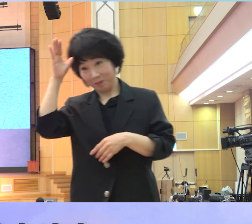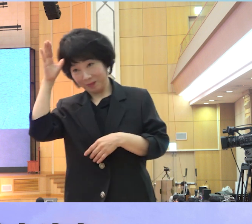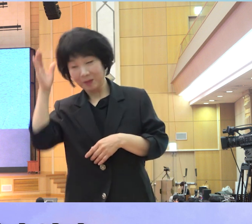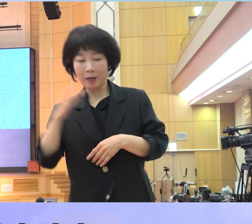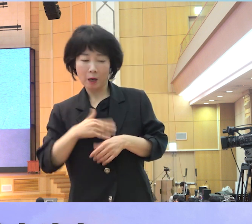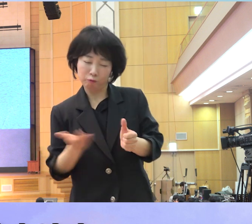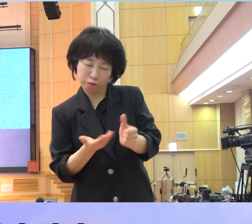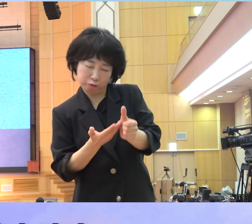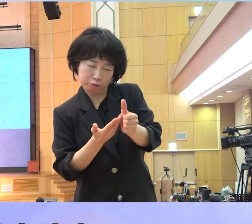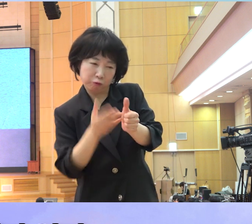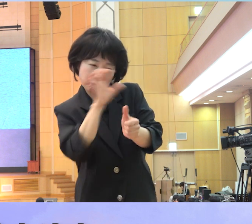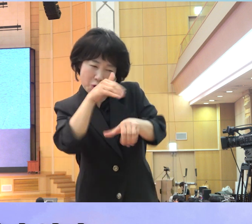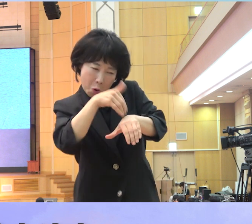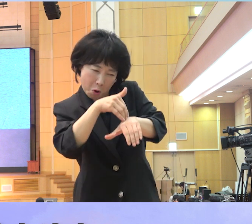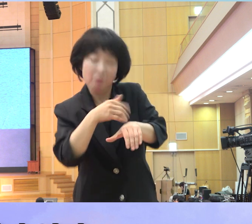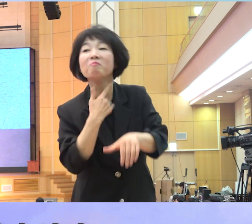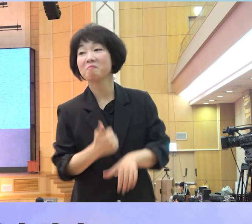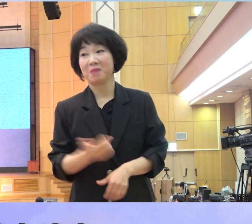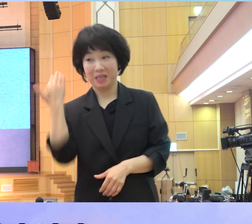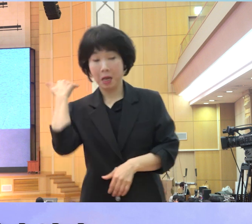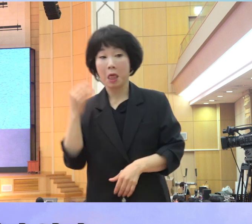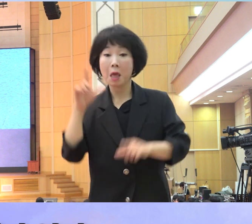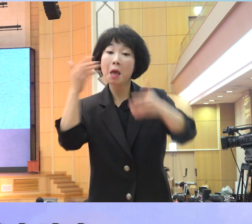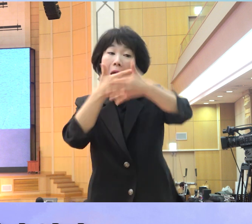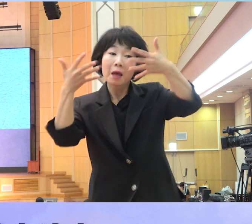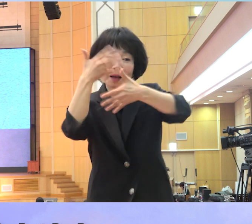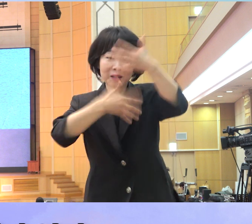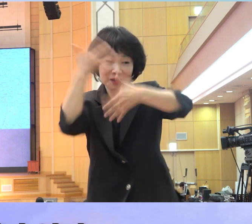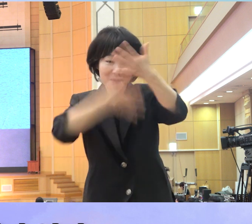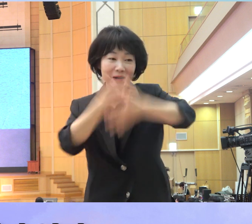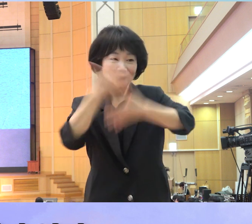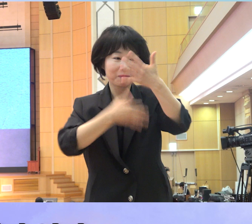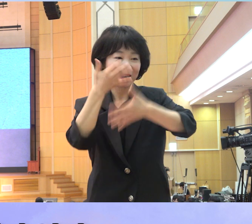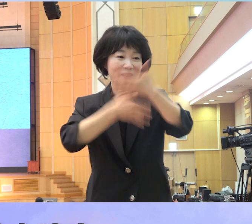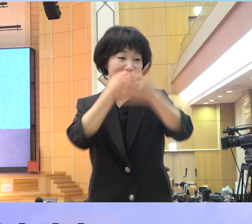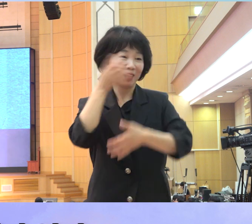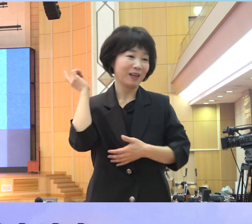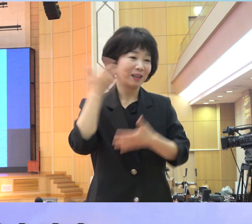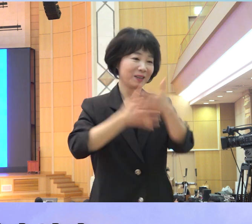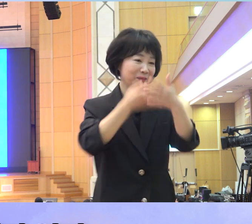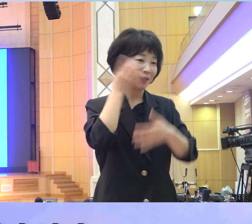지금 방금 보여드릴 거예요. 네, 한번 보시죠. 네.